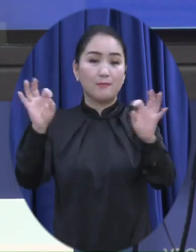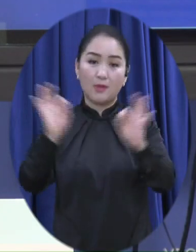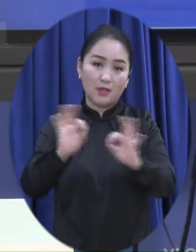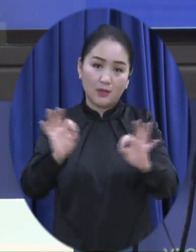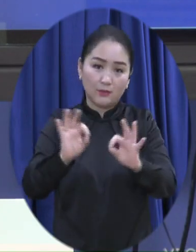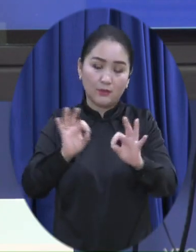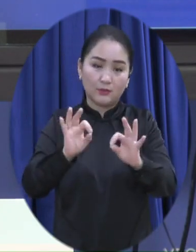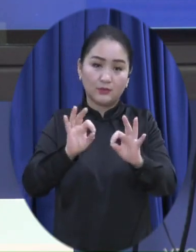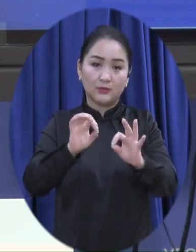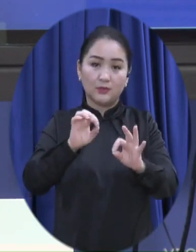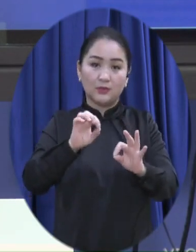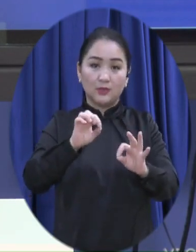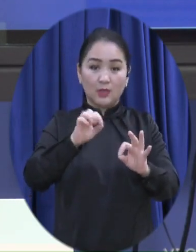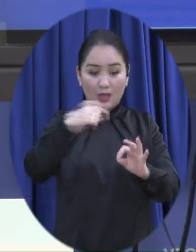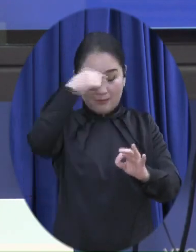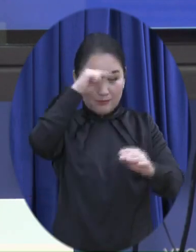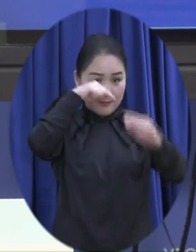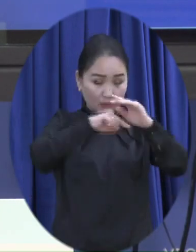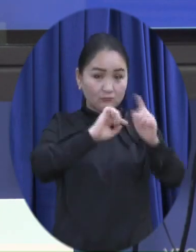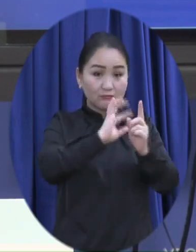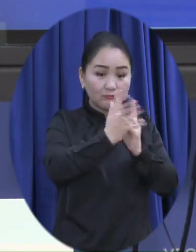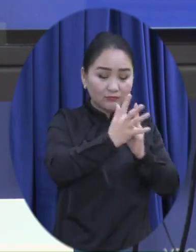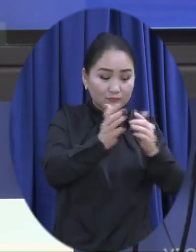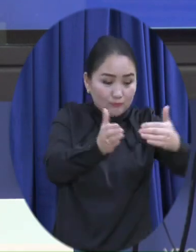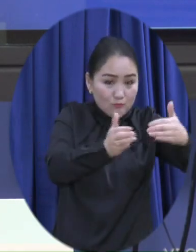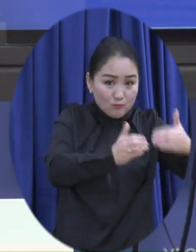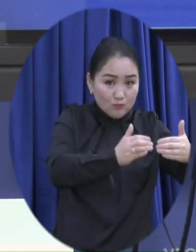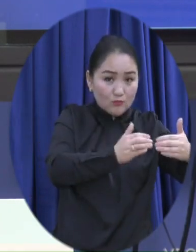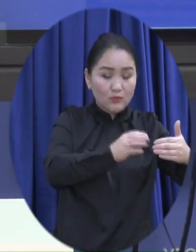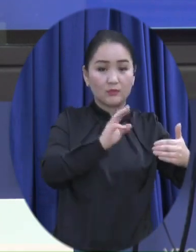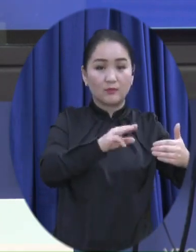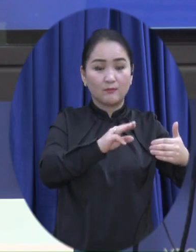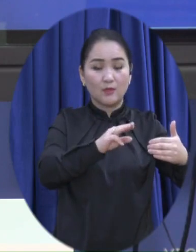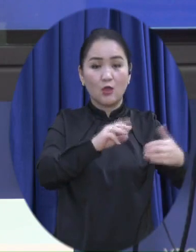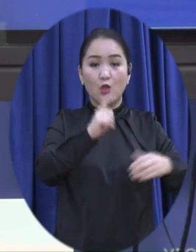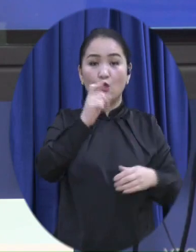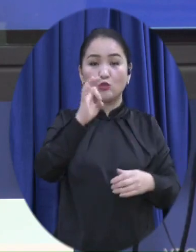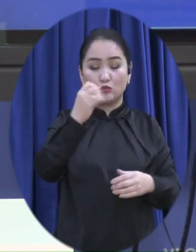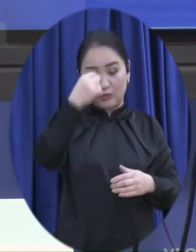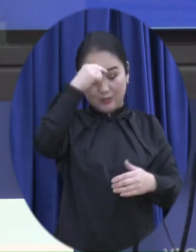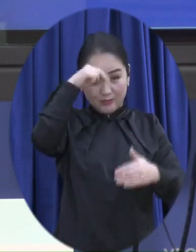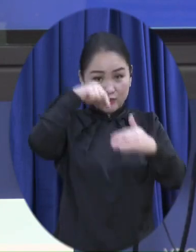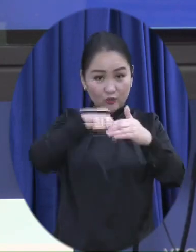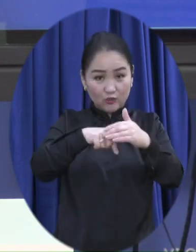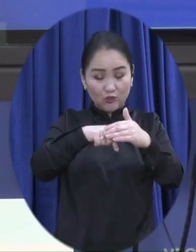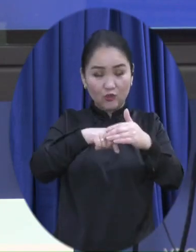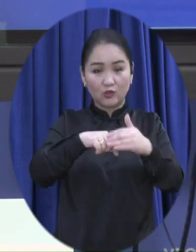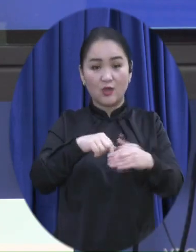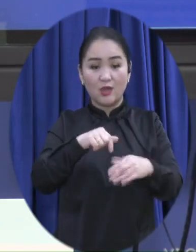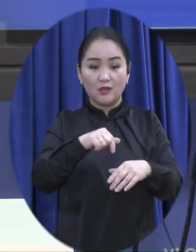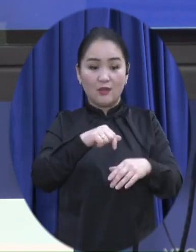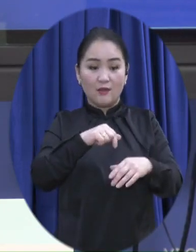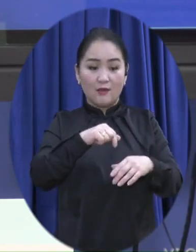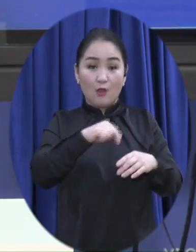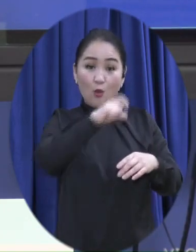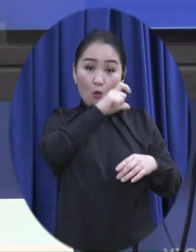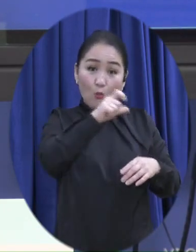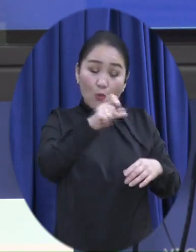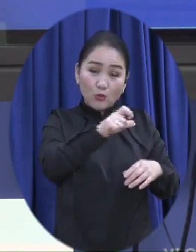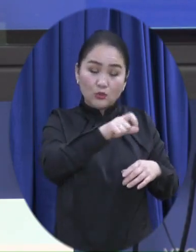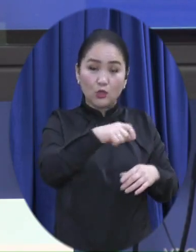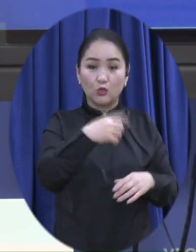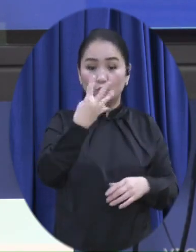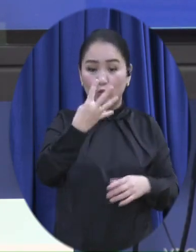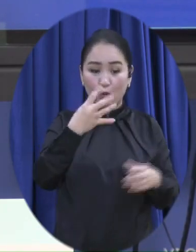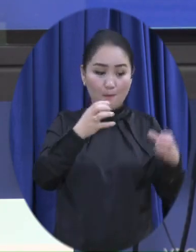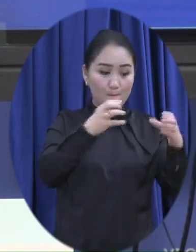кластерын юуг бол хомиж авсан. Тэгтээ халдвар төвчин судлалын үндэсний төв дотор байгаа энэ хүмүүсийн дөрвөн одоо